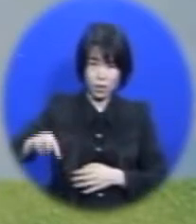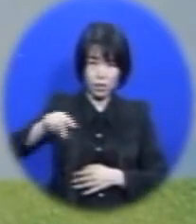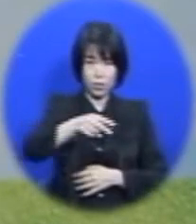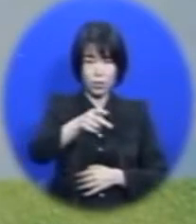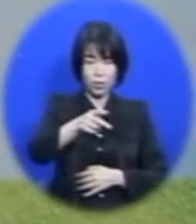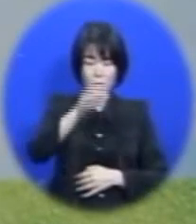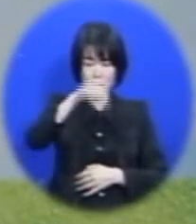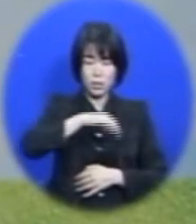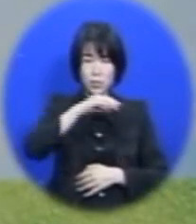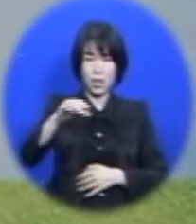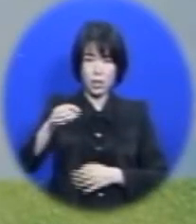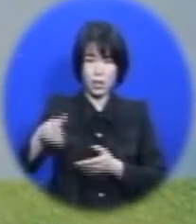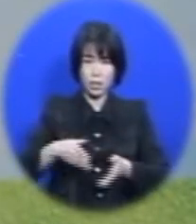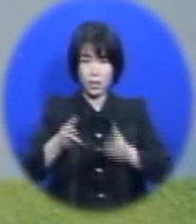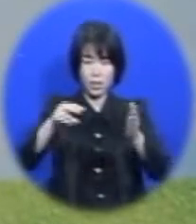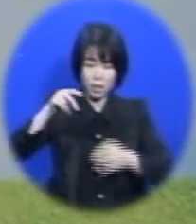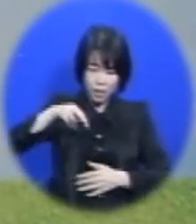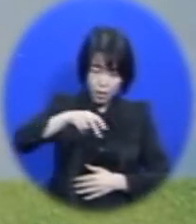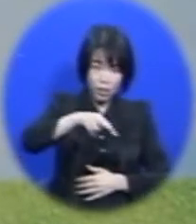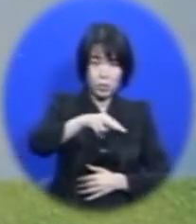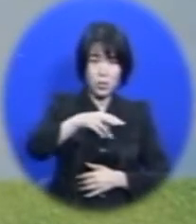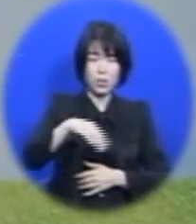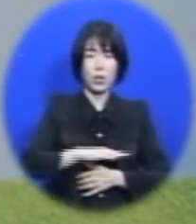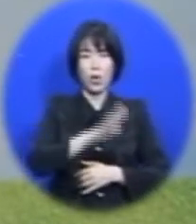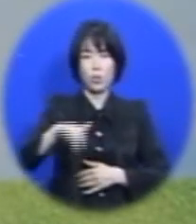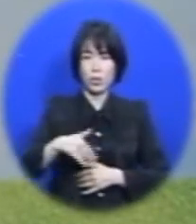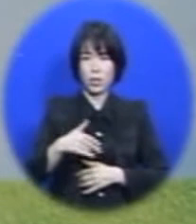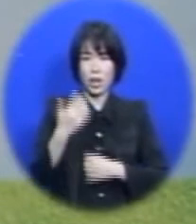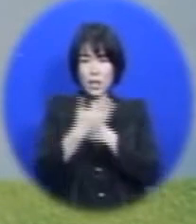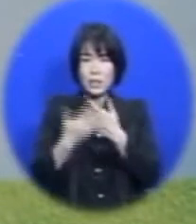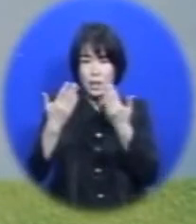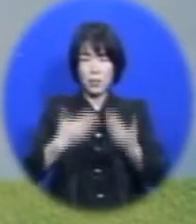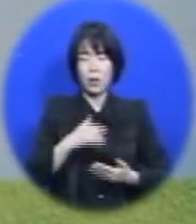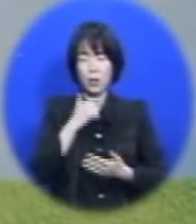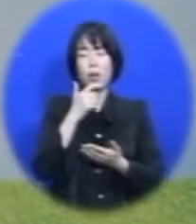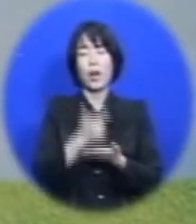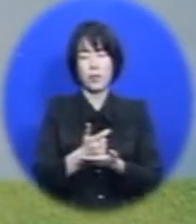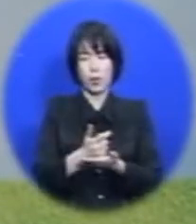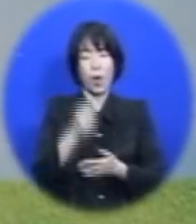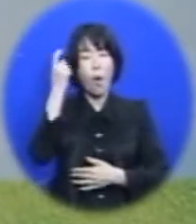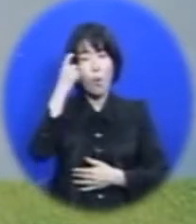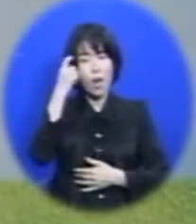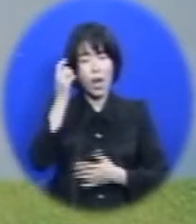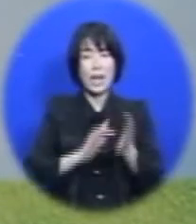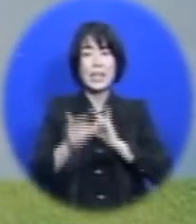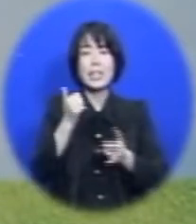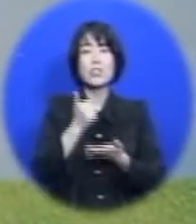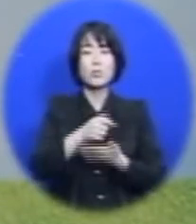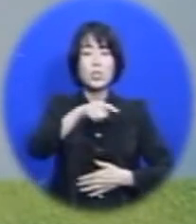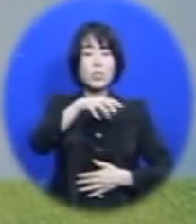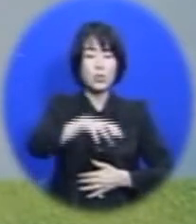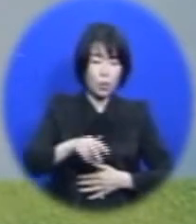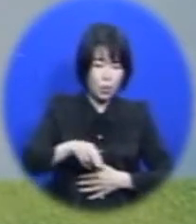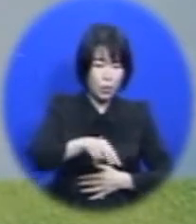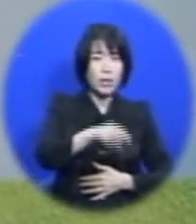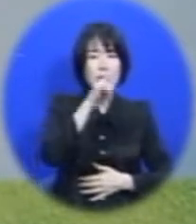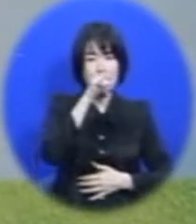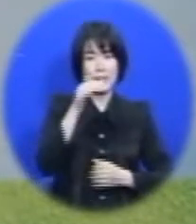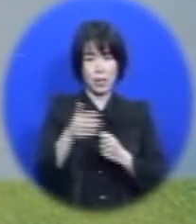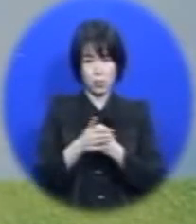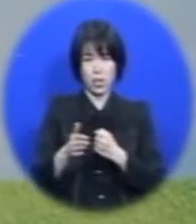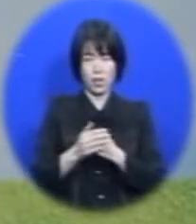길을 걸으면서 우리가 은혜 받고 감동 받아요. 왜? 예수님이 여기를 거니셨다는. 아니,